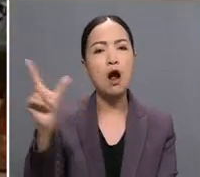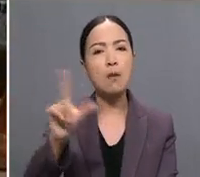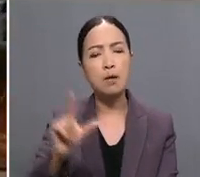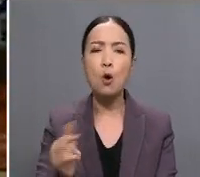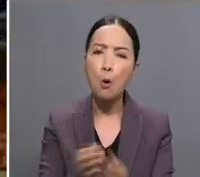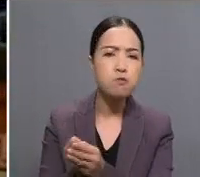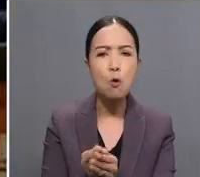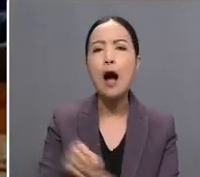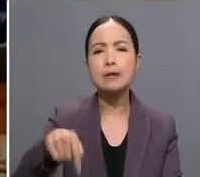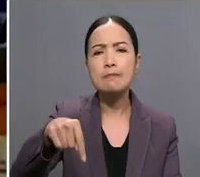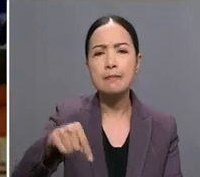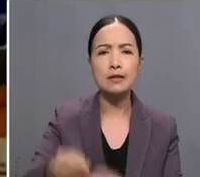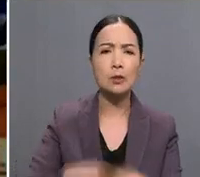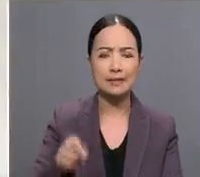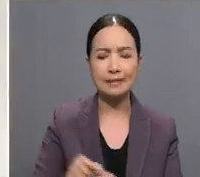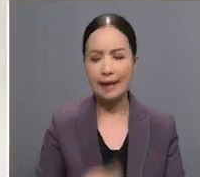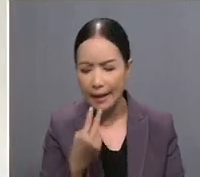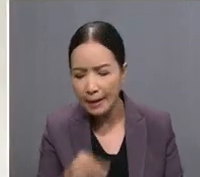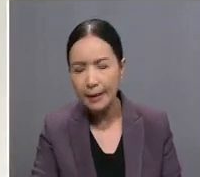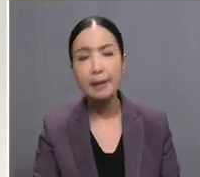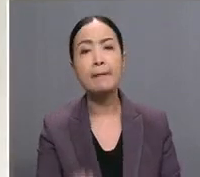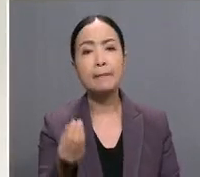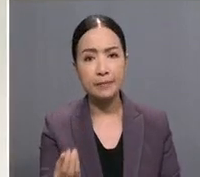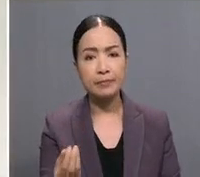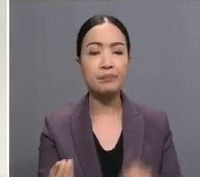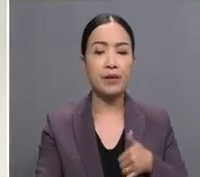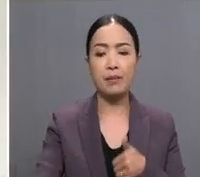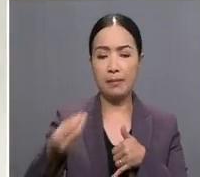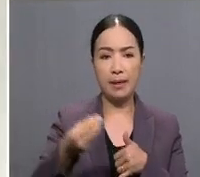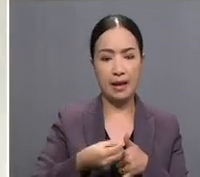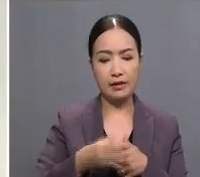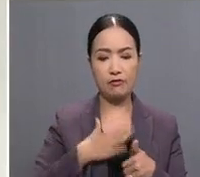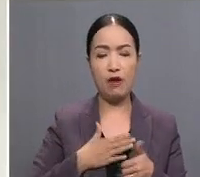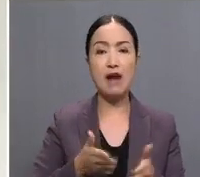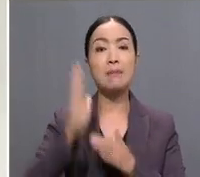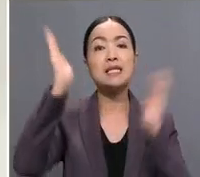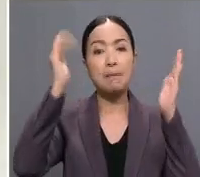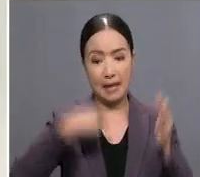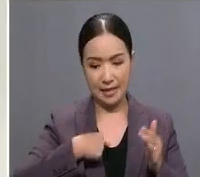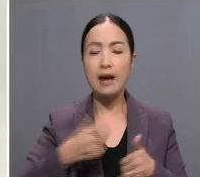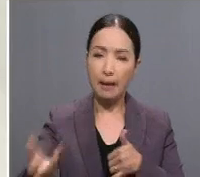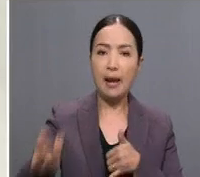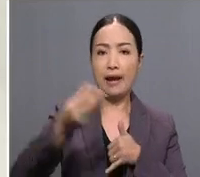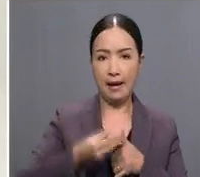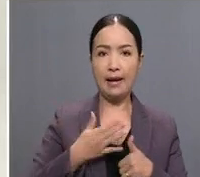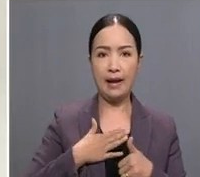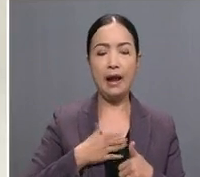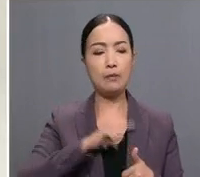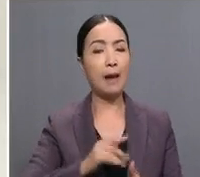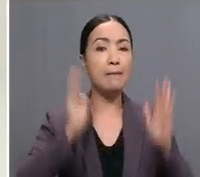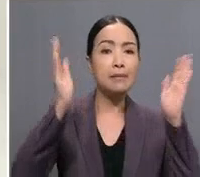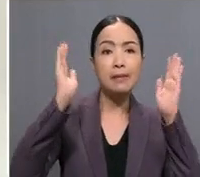เครื่องครัวมีอะไรพวกนี้นะครับเสร็จแล้วเธอเก็บได้แค่ก็เอามาหาประชาสัมพันธ์เธอก็ทำหน้าที่